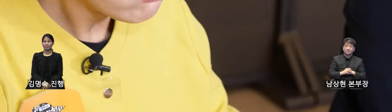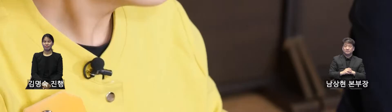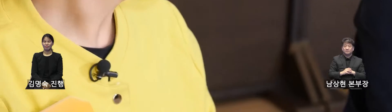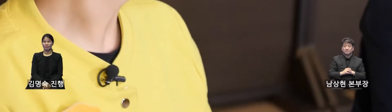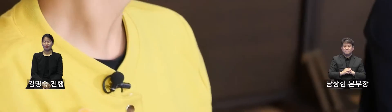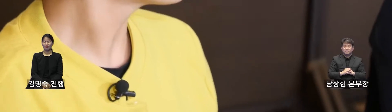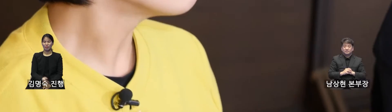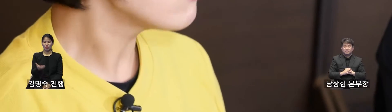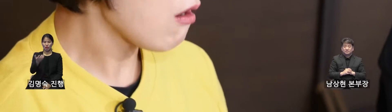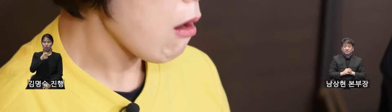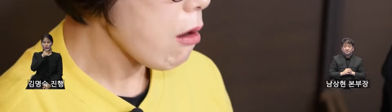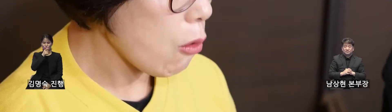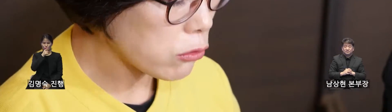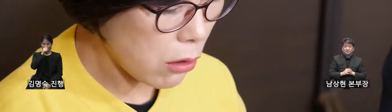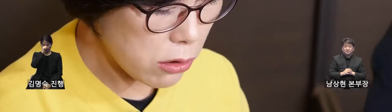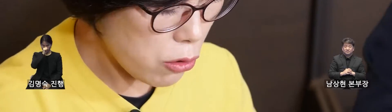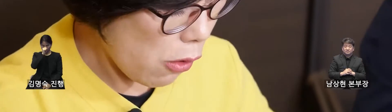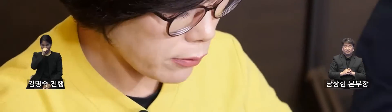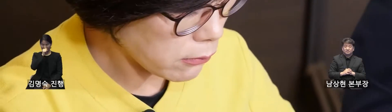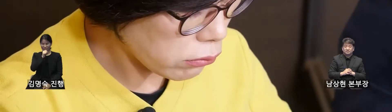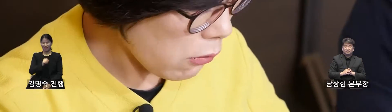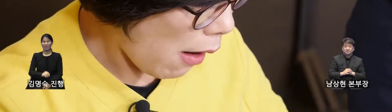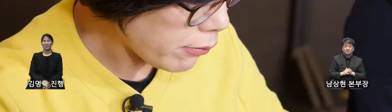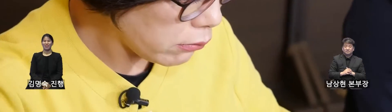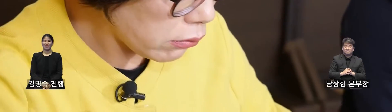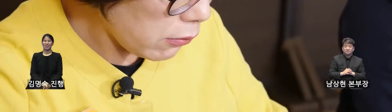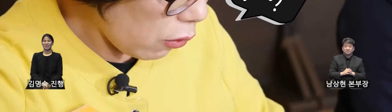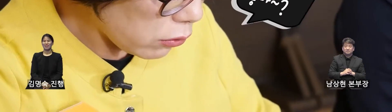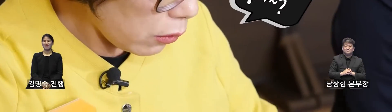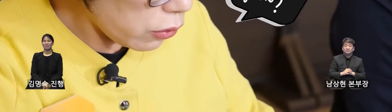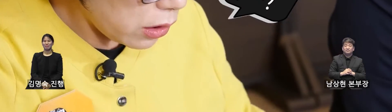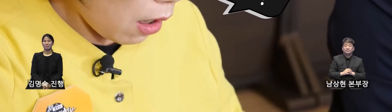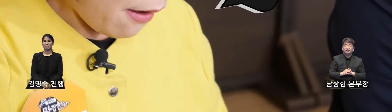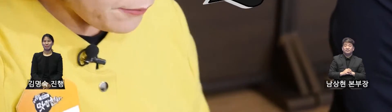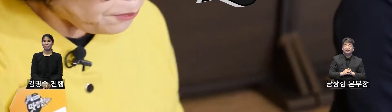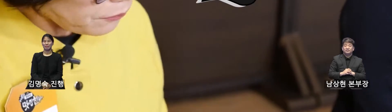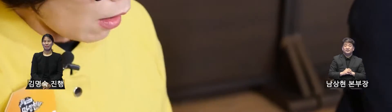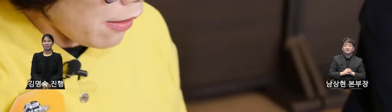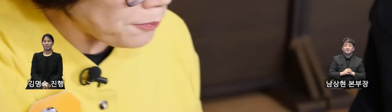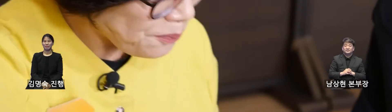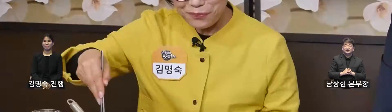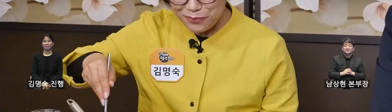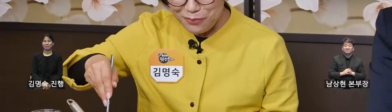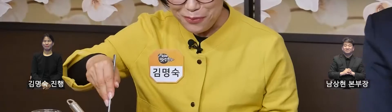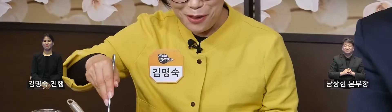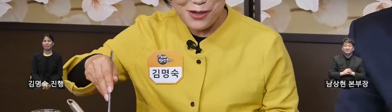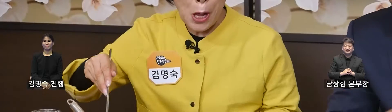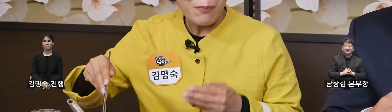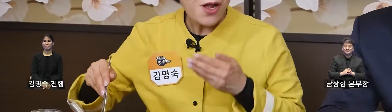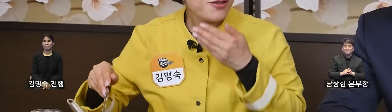아, 이 국물도 이렇게 좋은데 어떡할 겸? 어떡하면 좋지야?